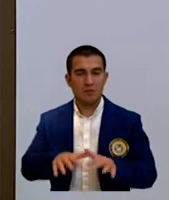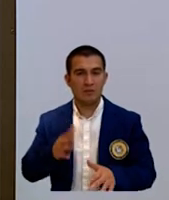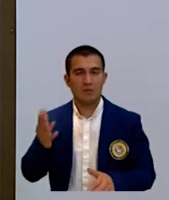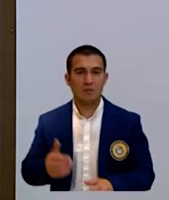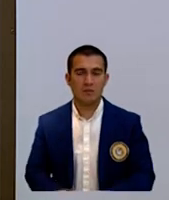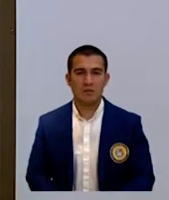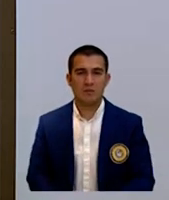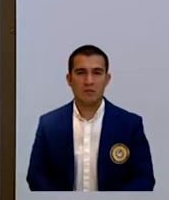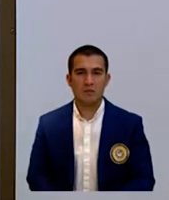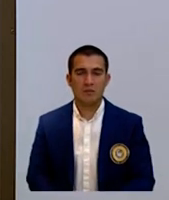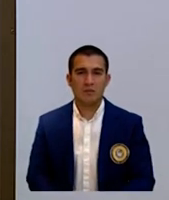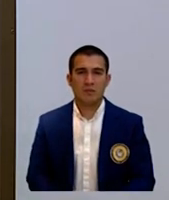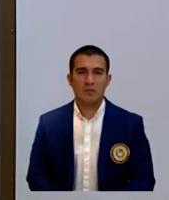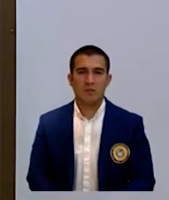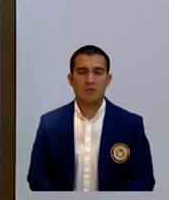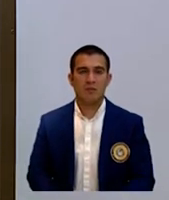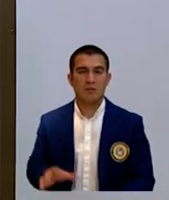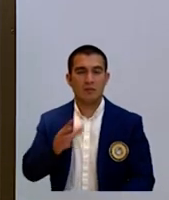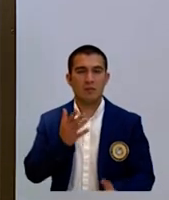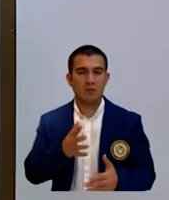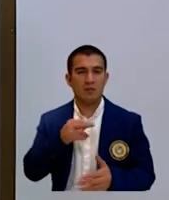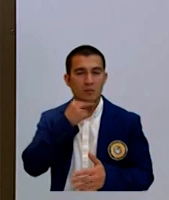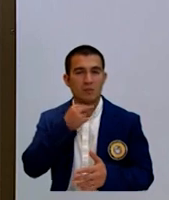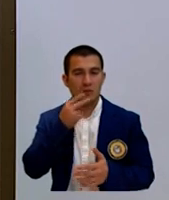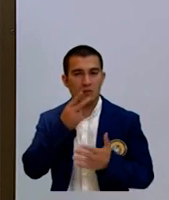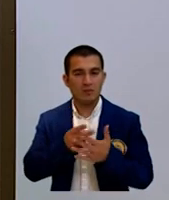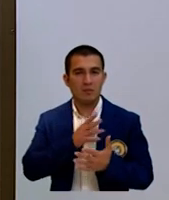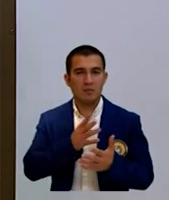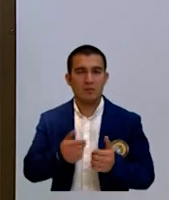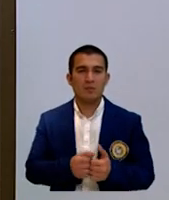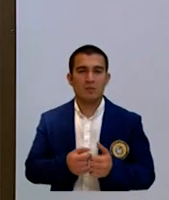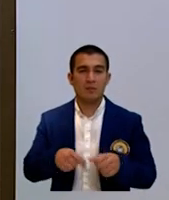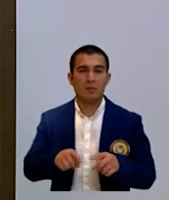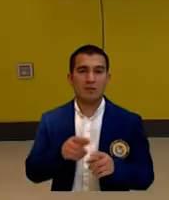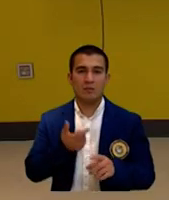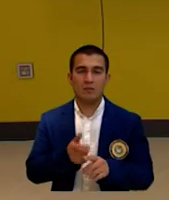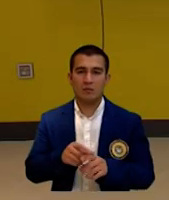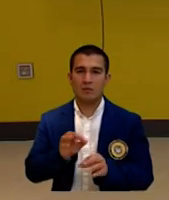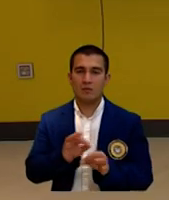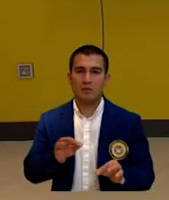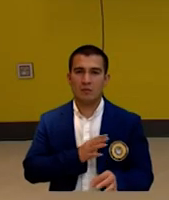ekan. Bunga siz ahamiyat berdingizmi? Unday bo'lsa juda yaxshi.